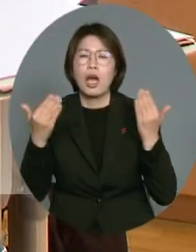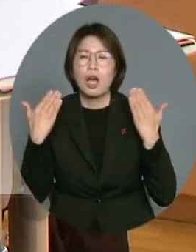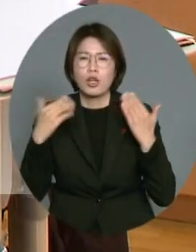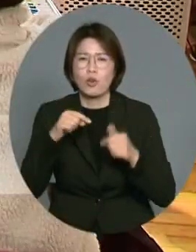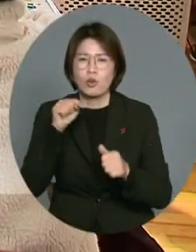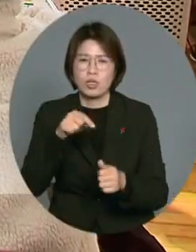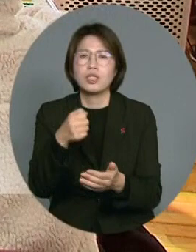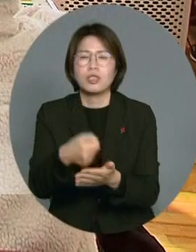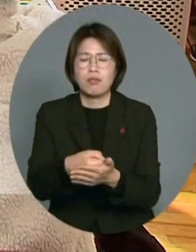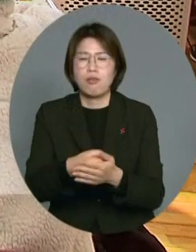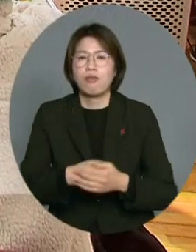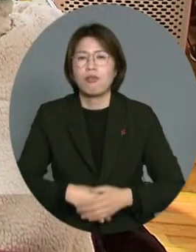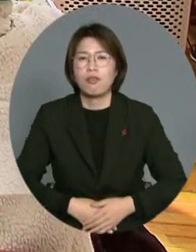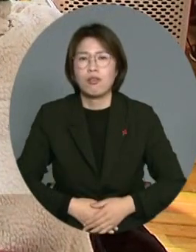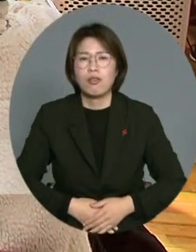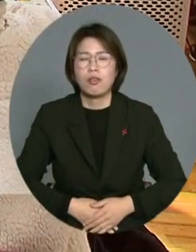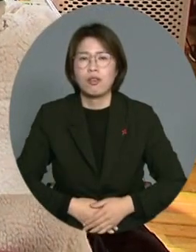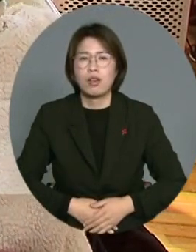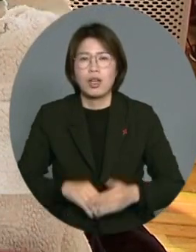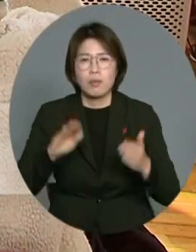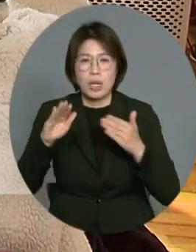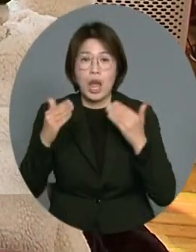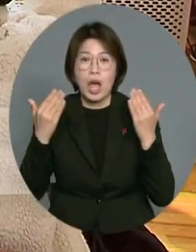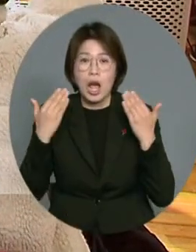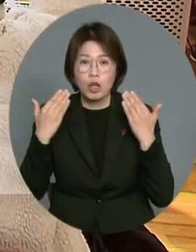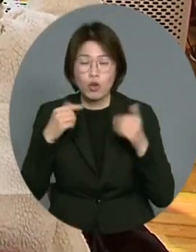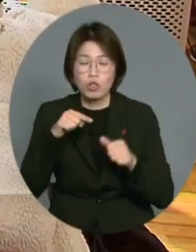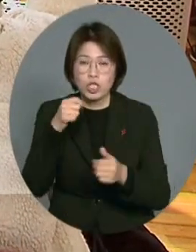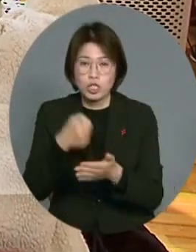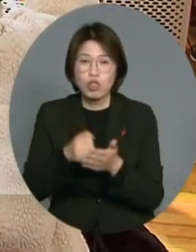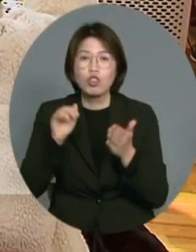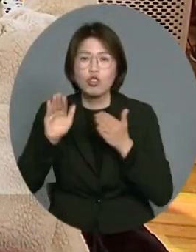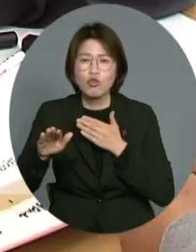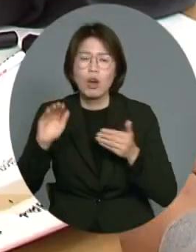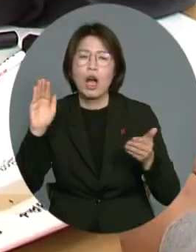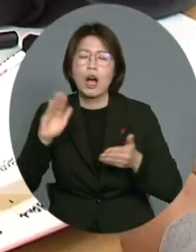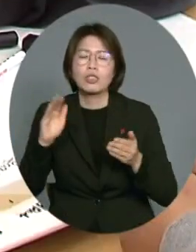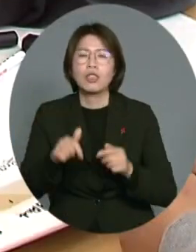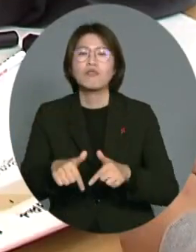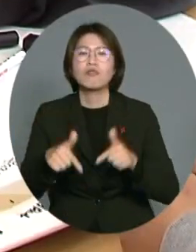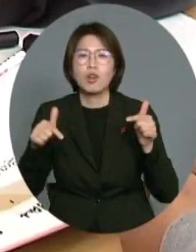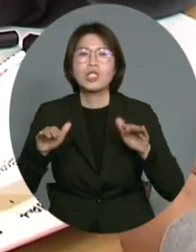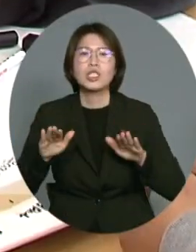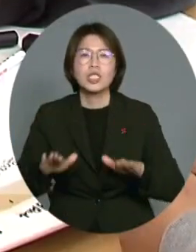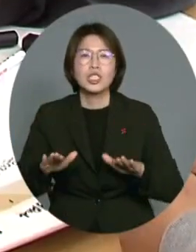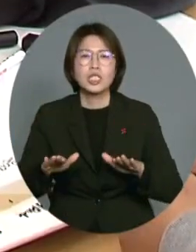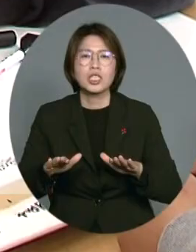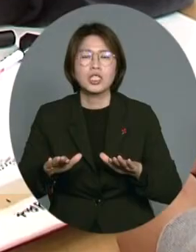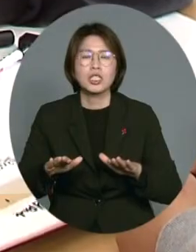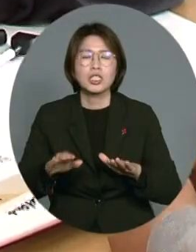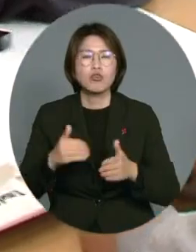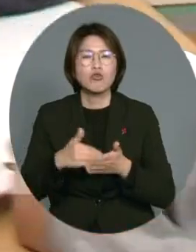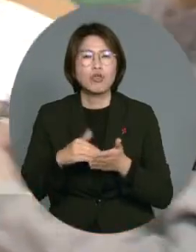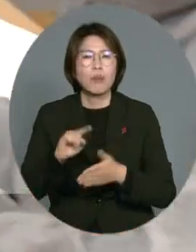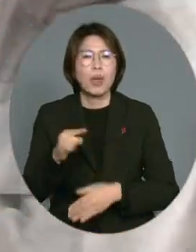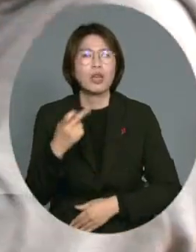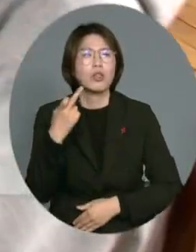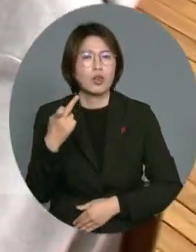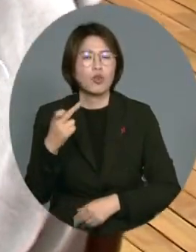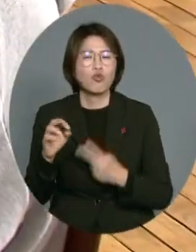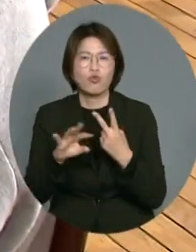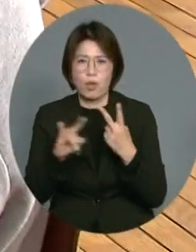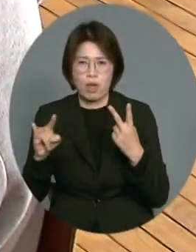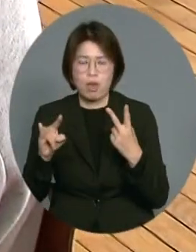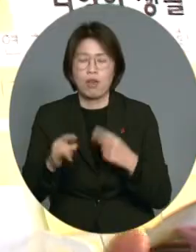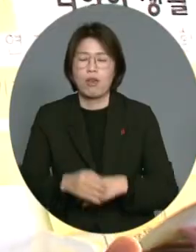지정됐습니다. 그런데 미래학교 지정 이후 전학생은 늘기 시작했고 지금은 학생이 112명으로 두 배